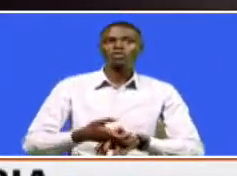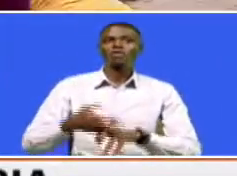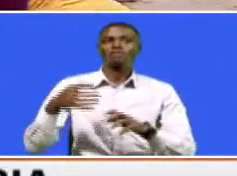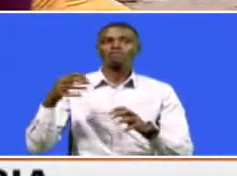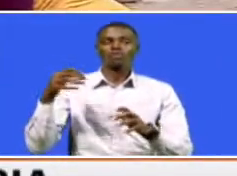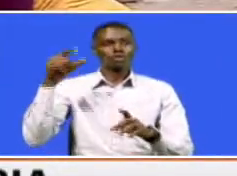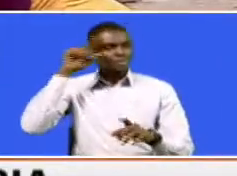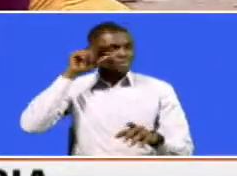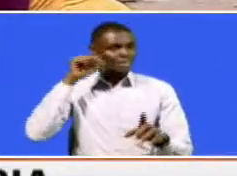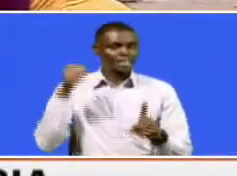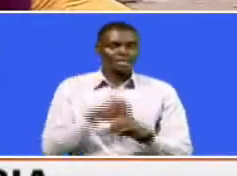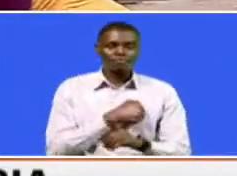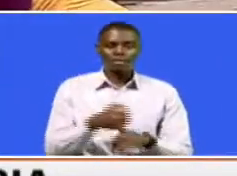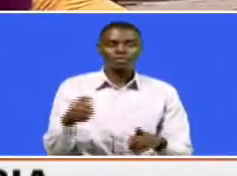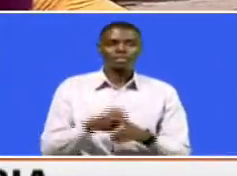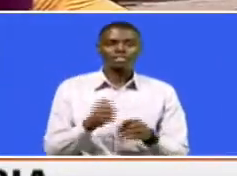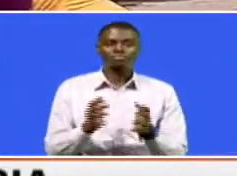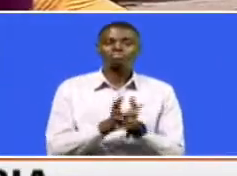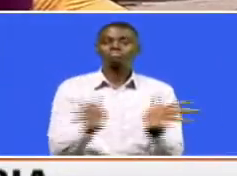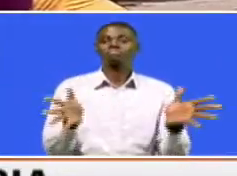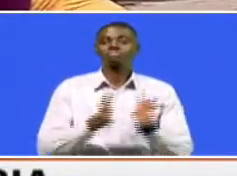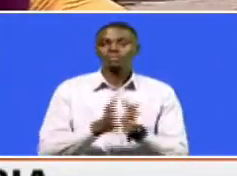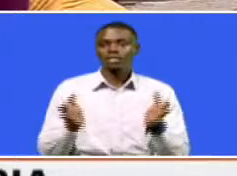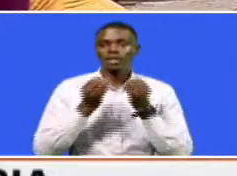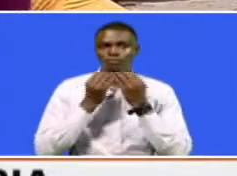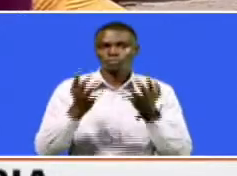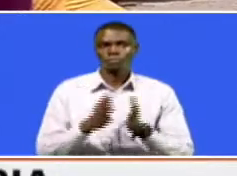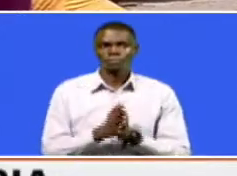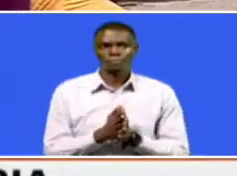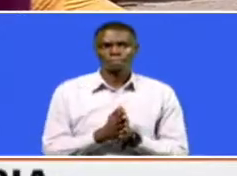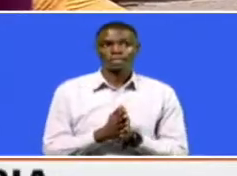hadharani. Unajua mambo zingine ukiambia watu